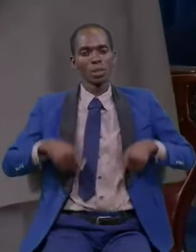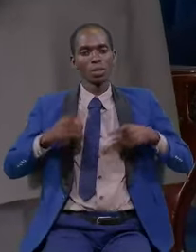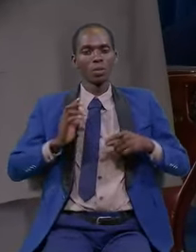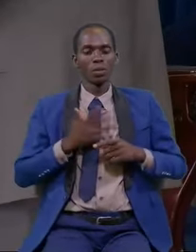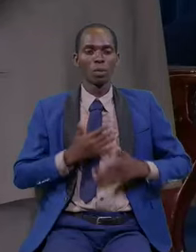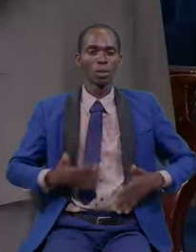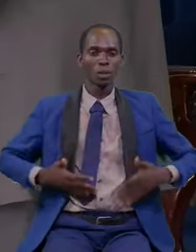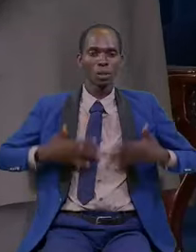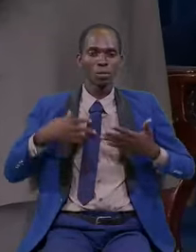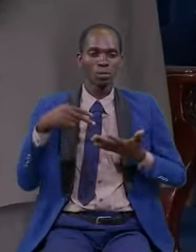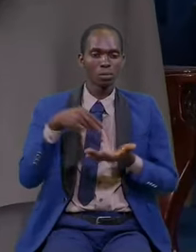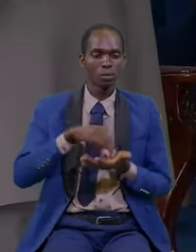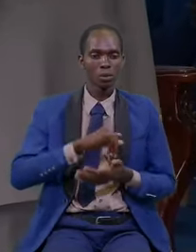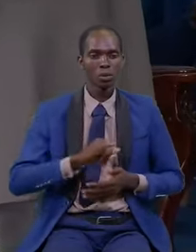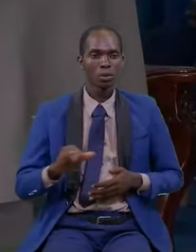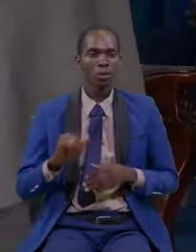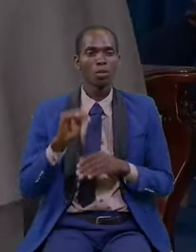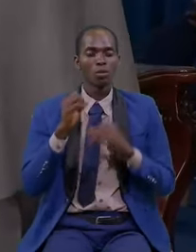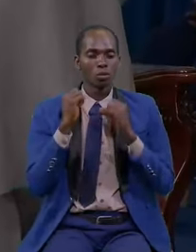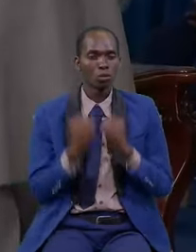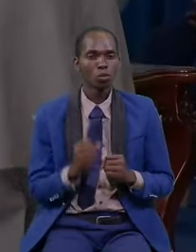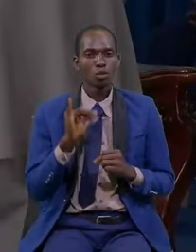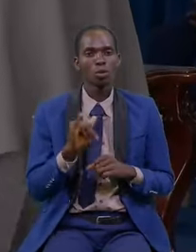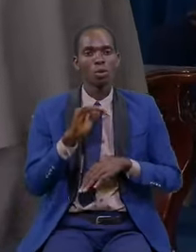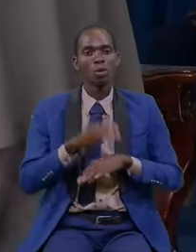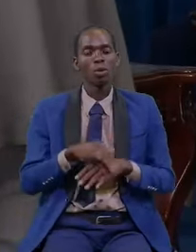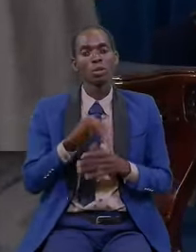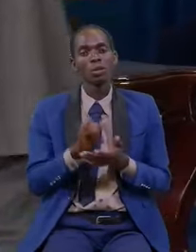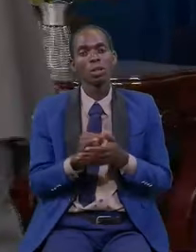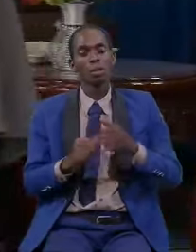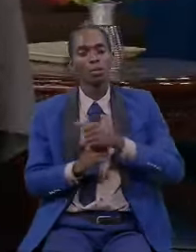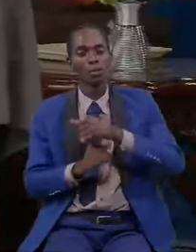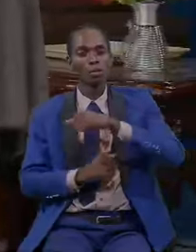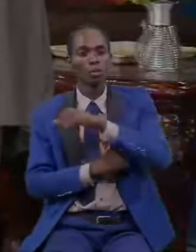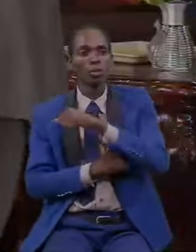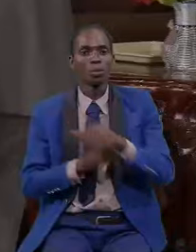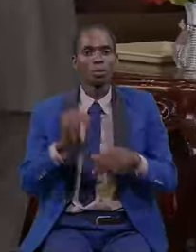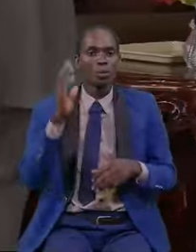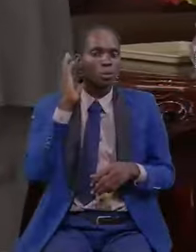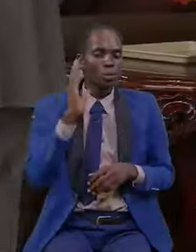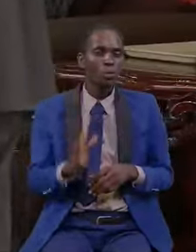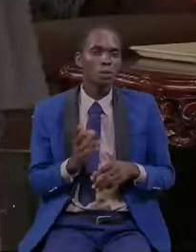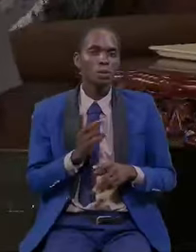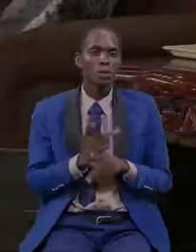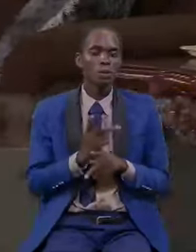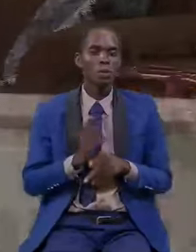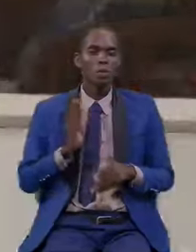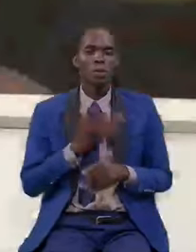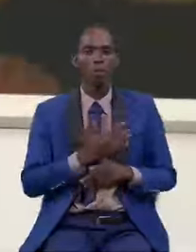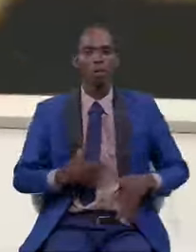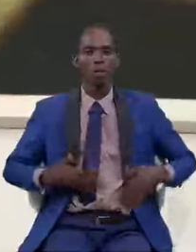vie, notre famille, debout sur cette fondation, il va soutenir notre